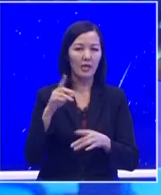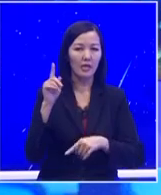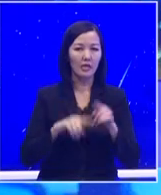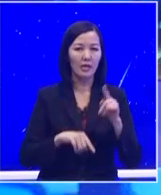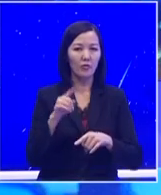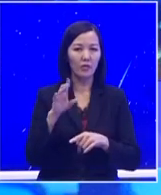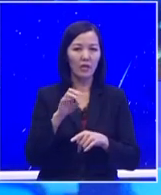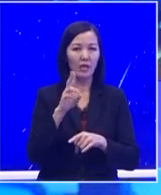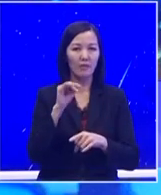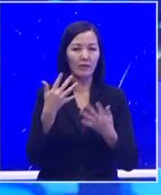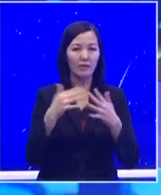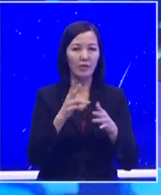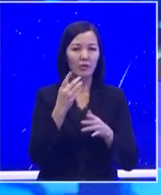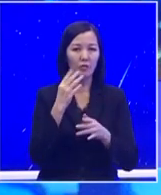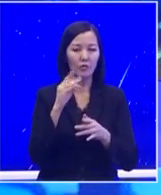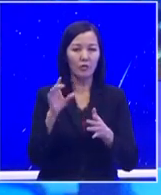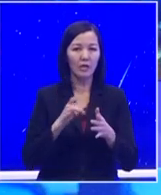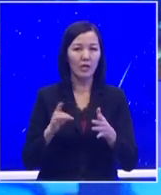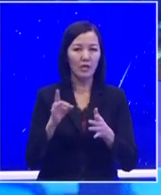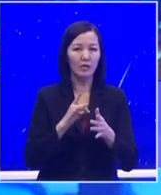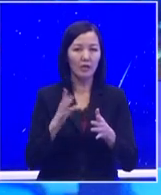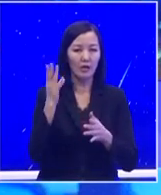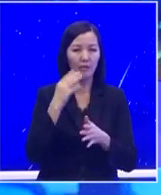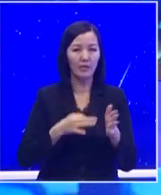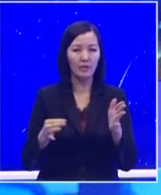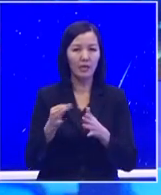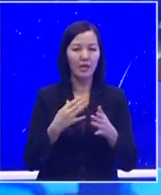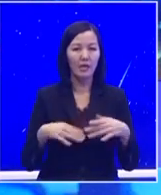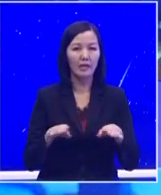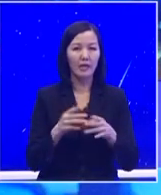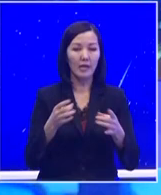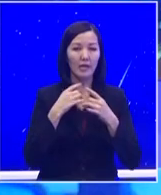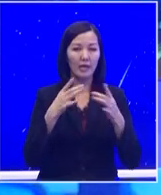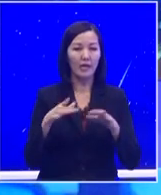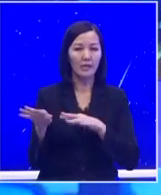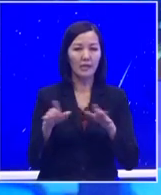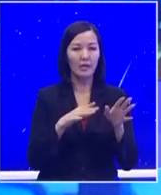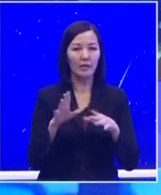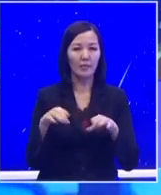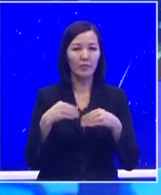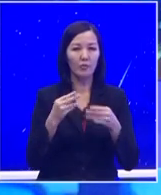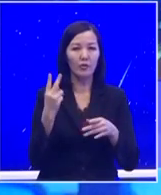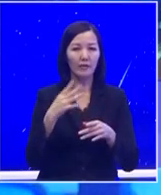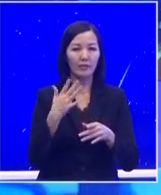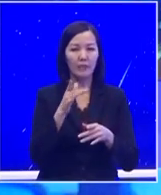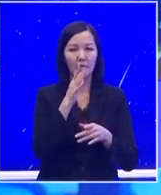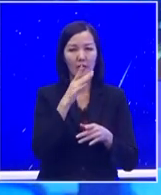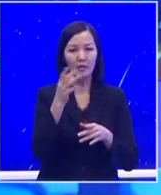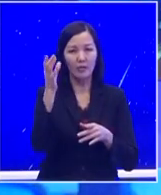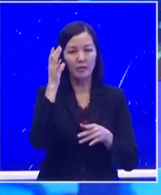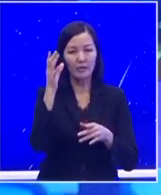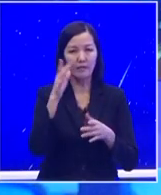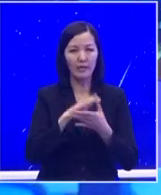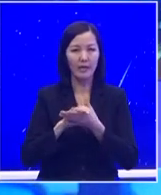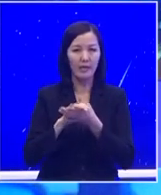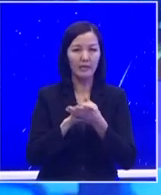Ельбаса в селе Ушконер Карасайского района Алматинской области. Такая грандиозная акция приурочена 25-летию